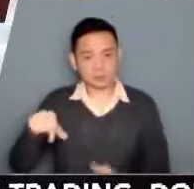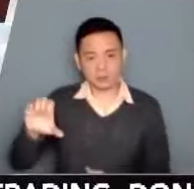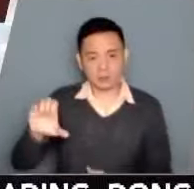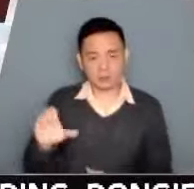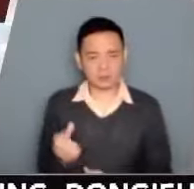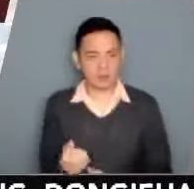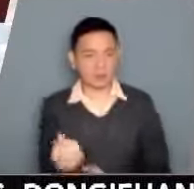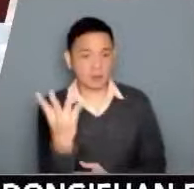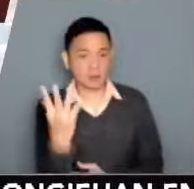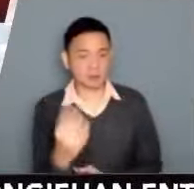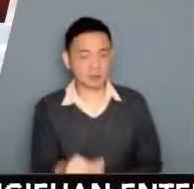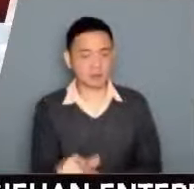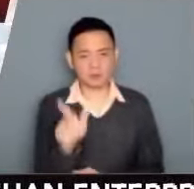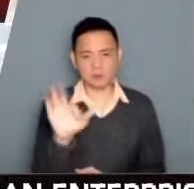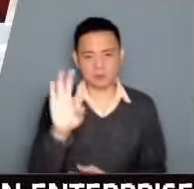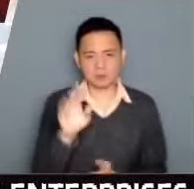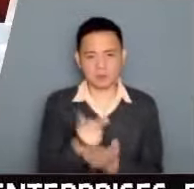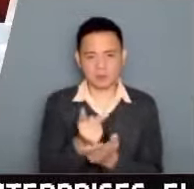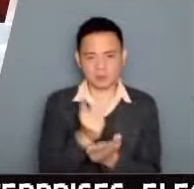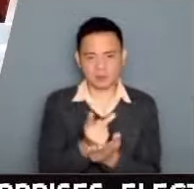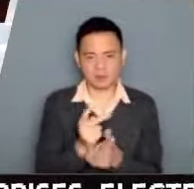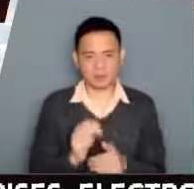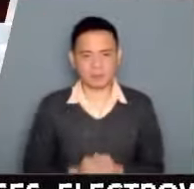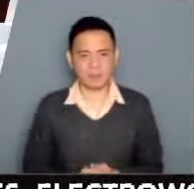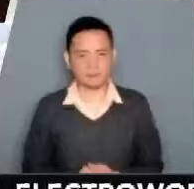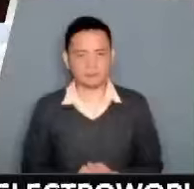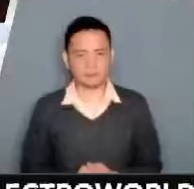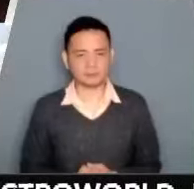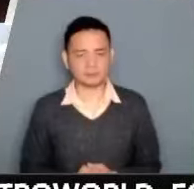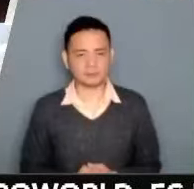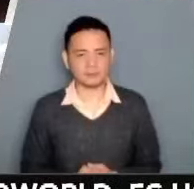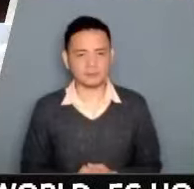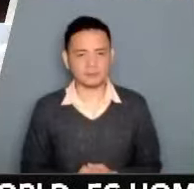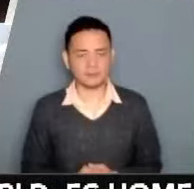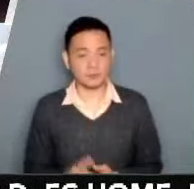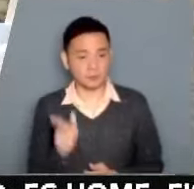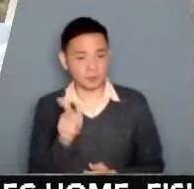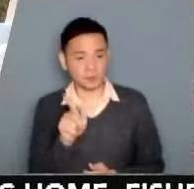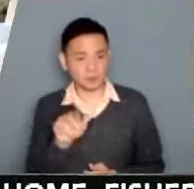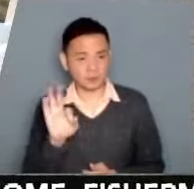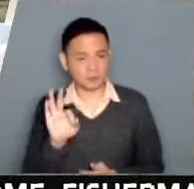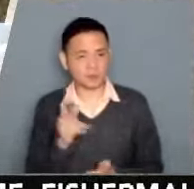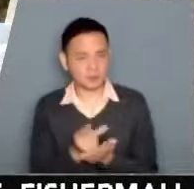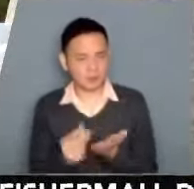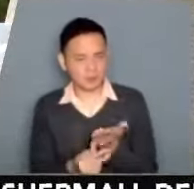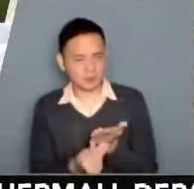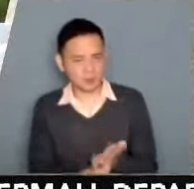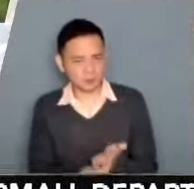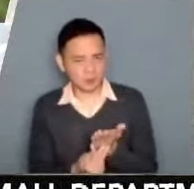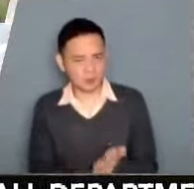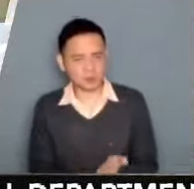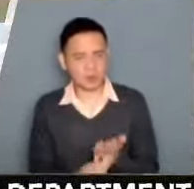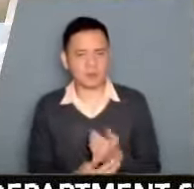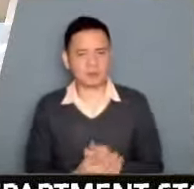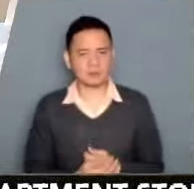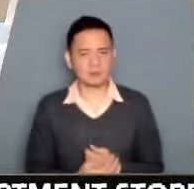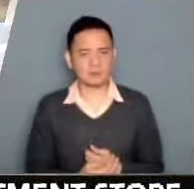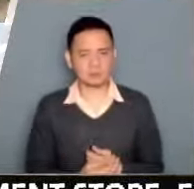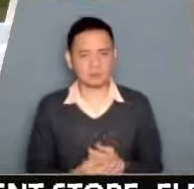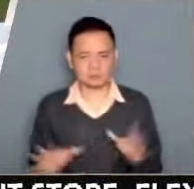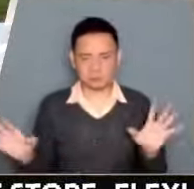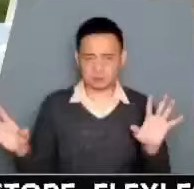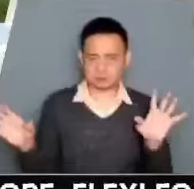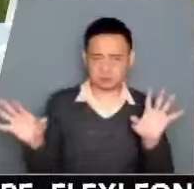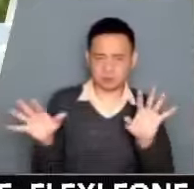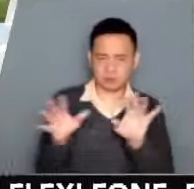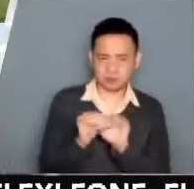kilo ng bigas na itinitinda roon. Bahagi raw ito ng 100 milyong kabang bigas sa buong bansa na inani sa ilalim ng